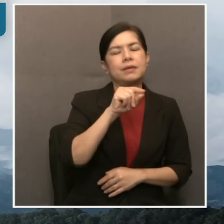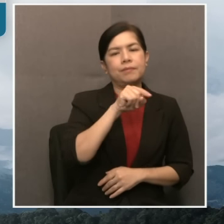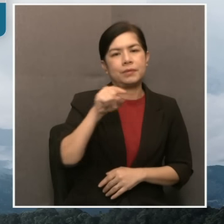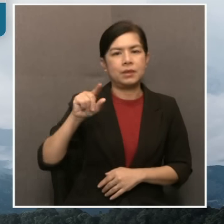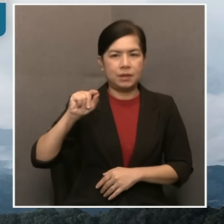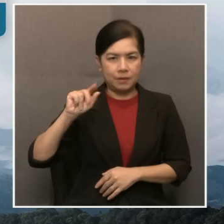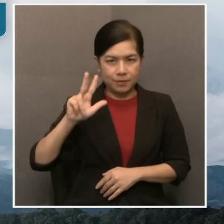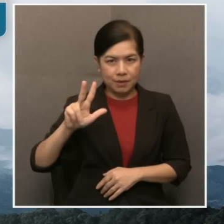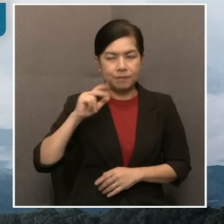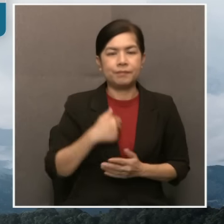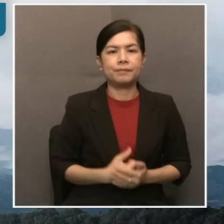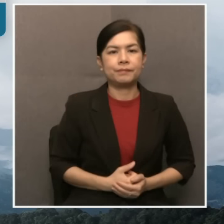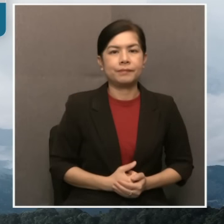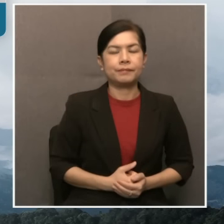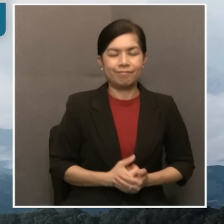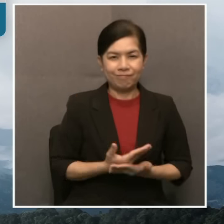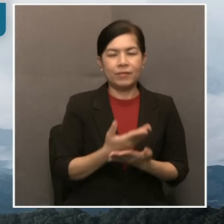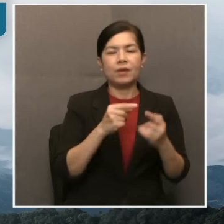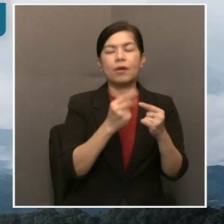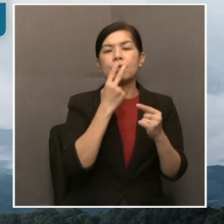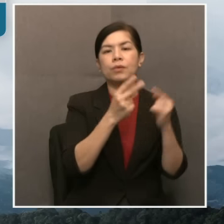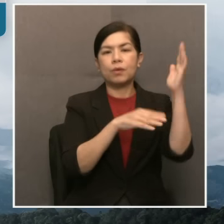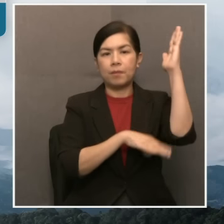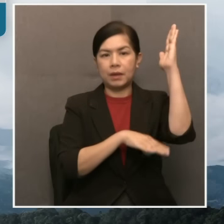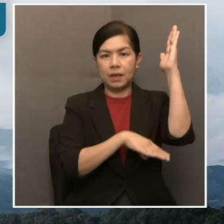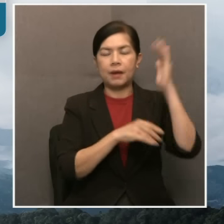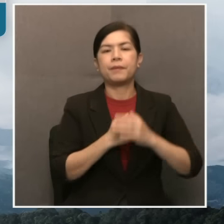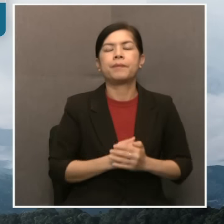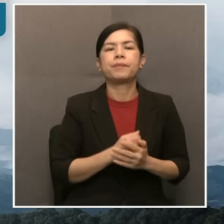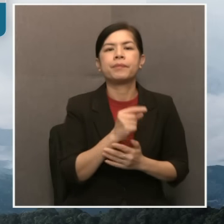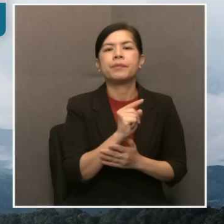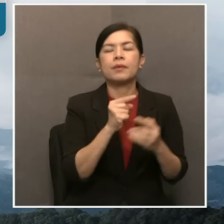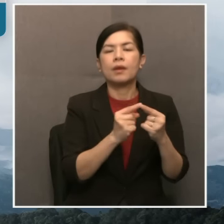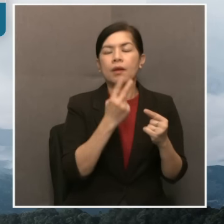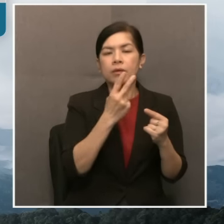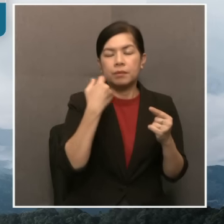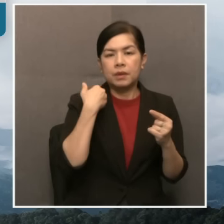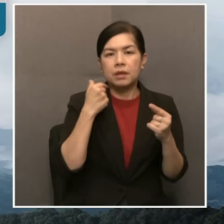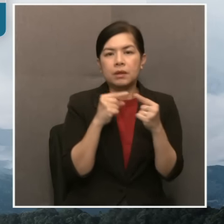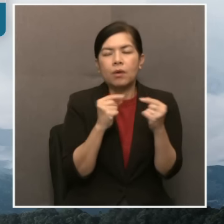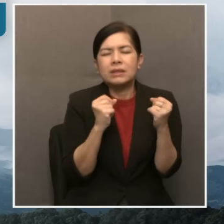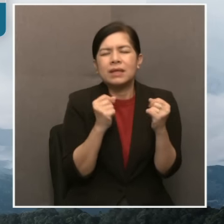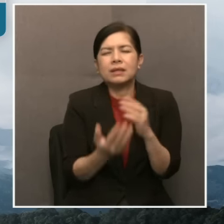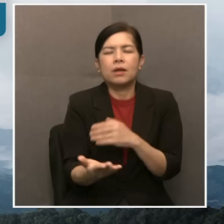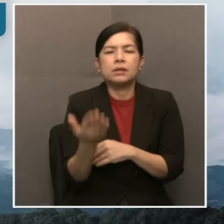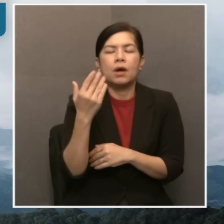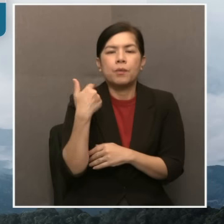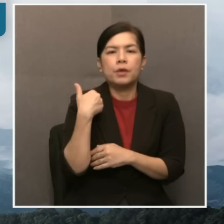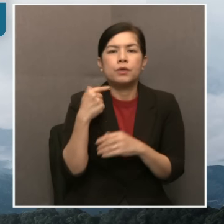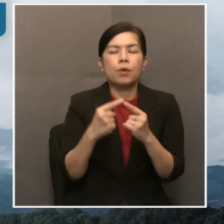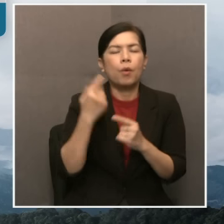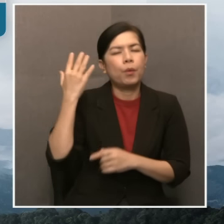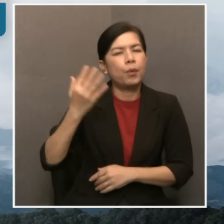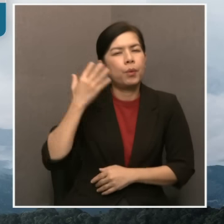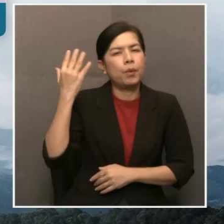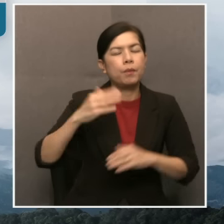ลเซียสปิดท้ายกันที่ภาคใต้นะคะบริเวณภาคใต้ตอนบนจะมีอากาศเย็นในตอนเช้ามีลมแรงอุณห